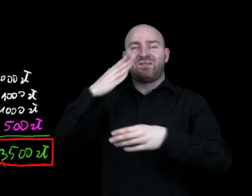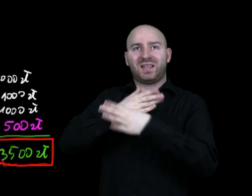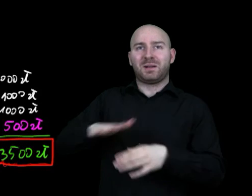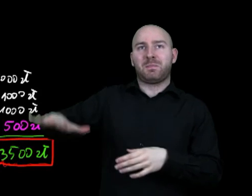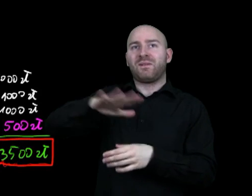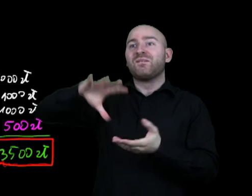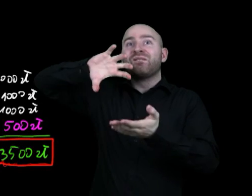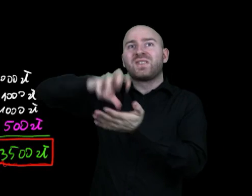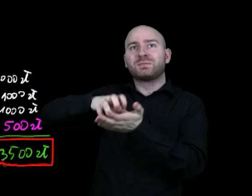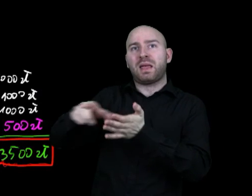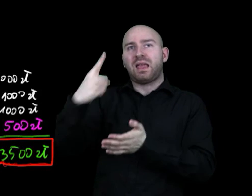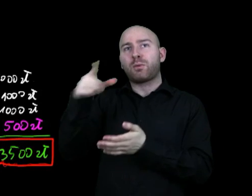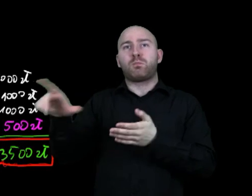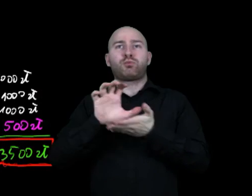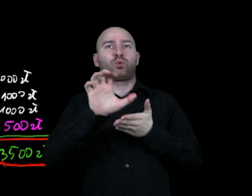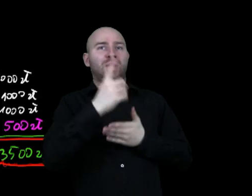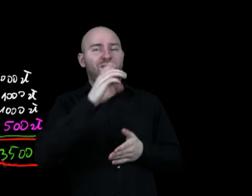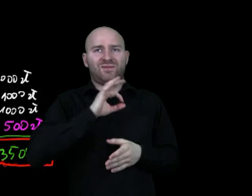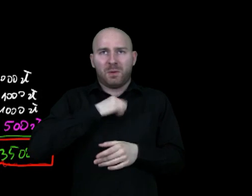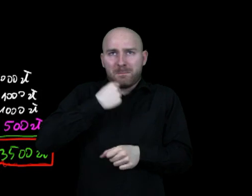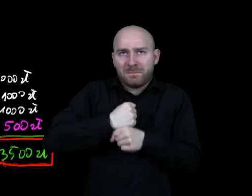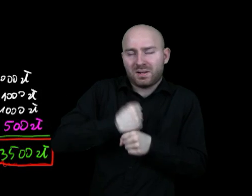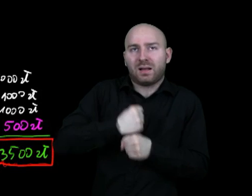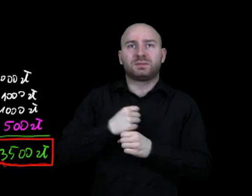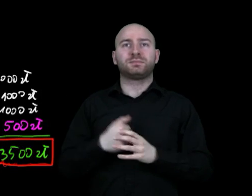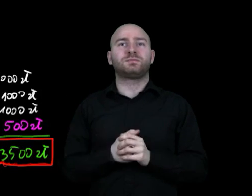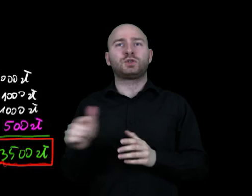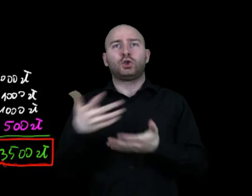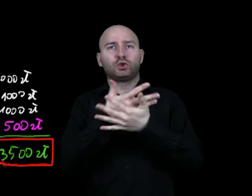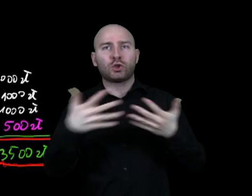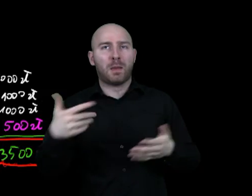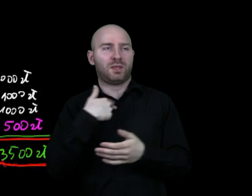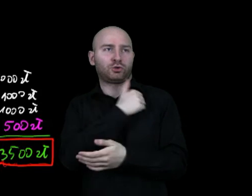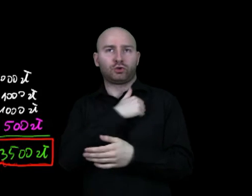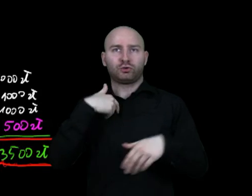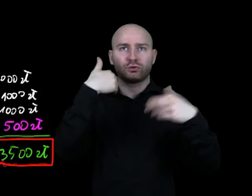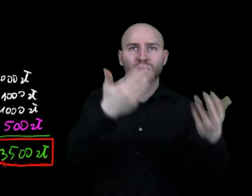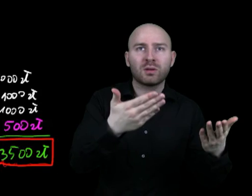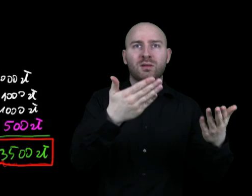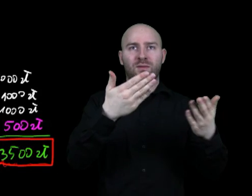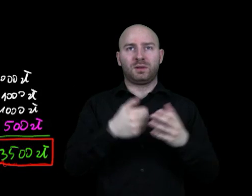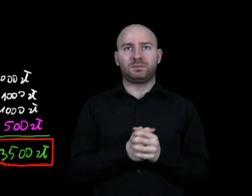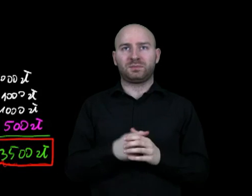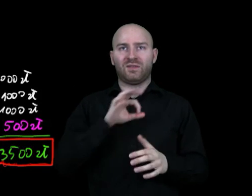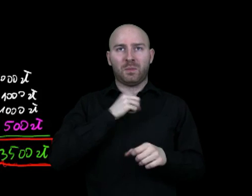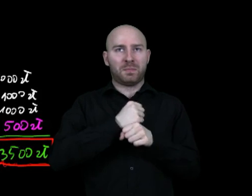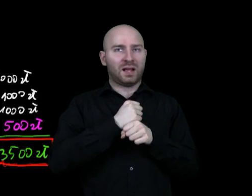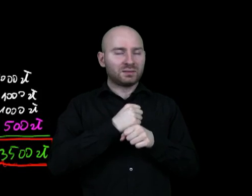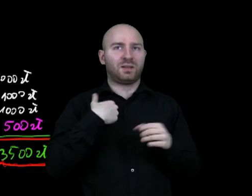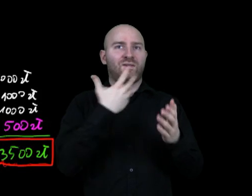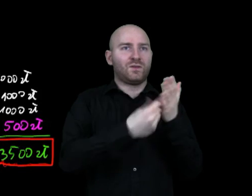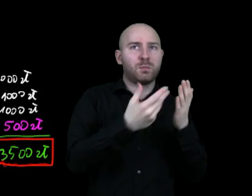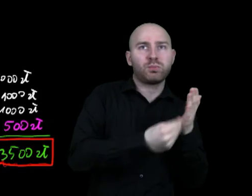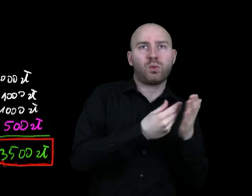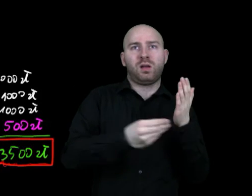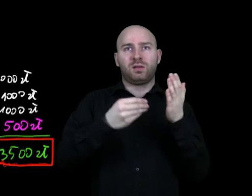czynniki produkcji, w tym nawet swoją pracę. Wszystko wydzierżawił i brał wynagrodzenie za pracę. A potem